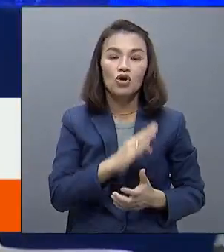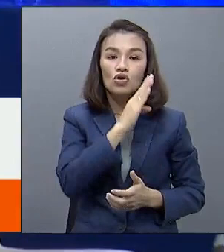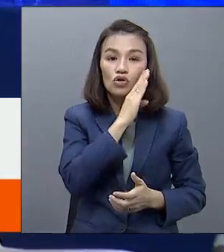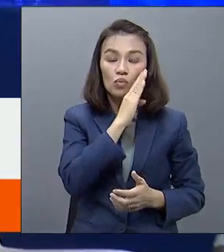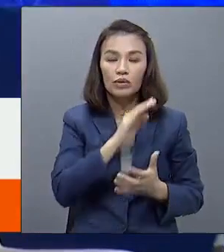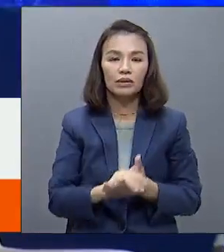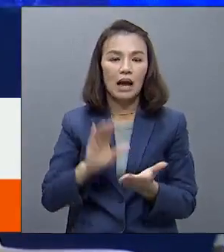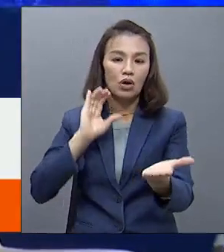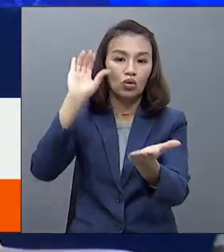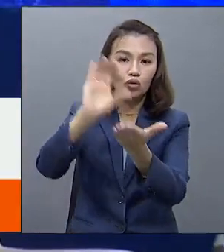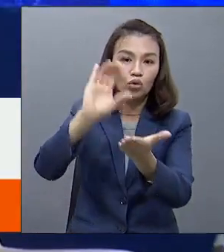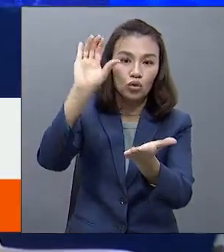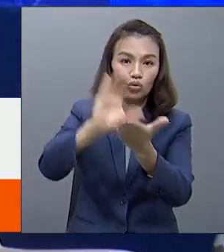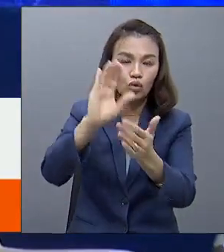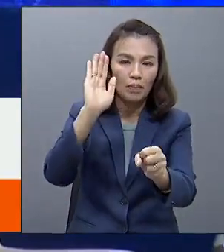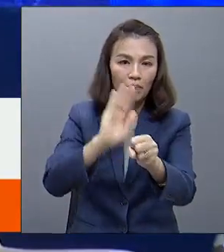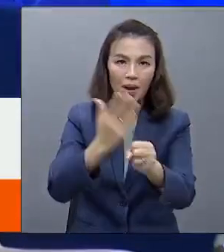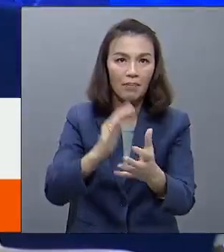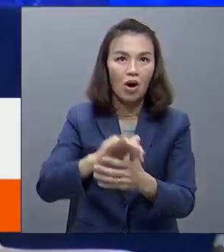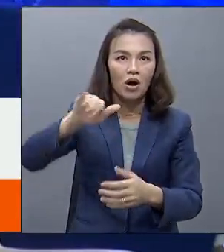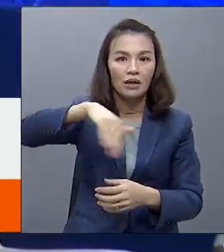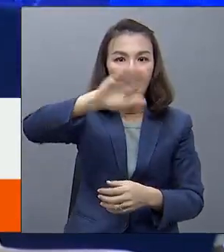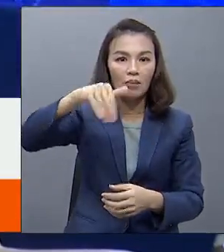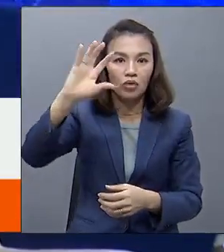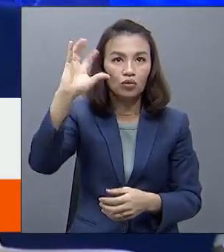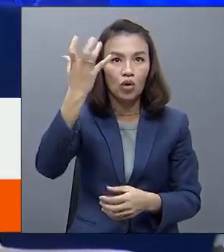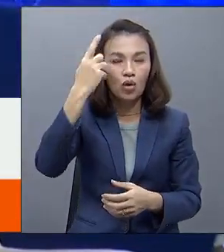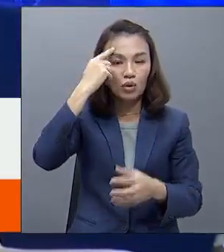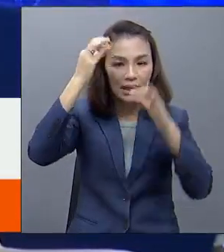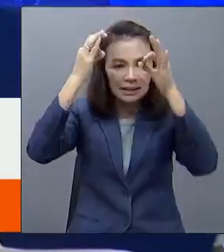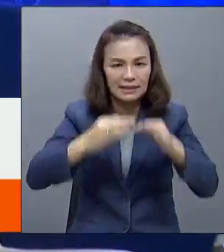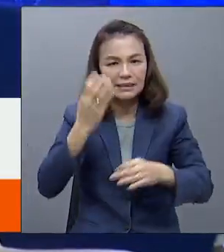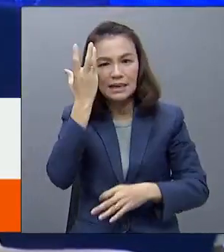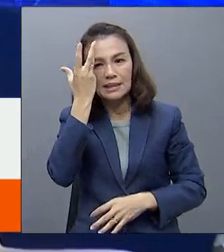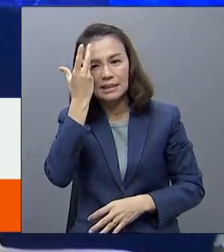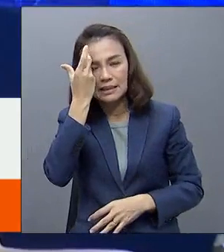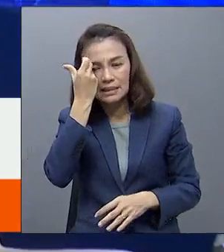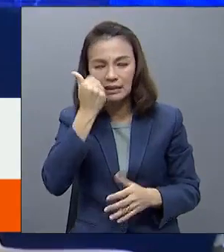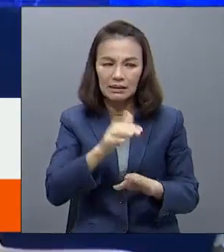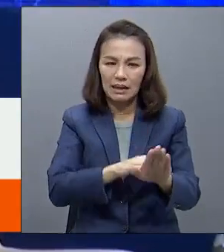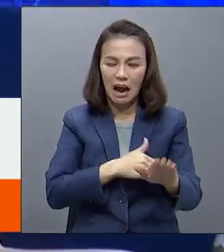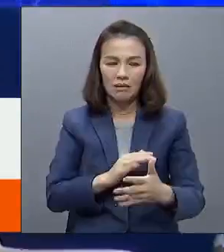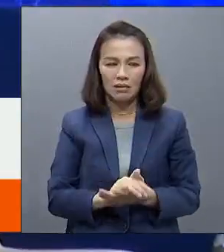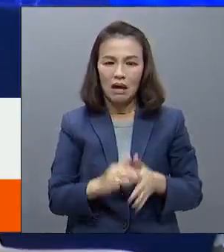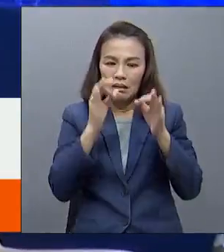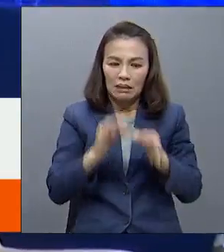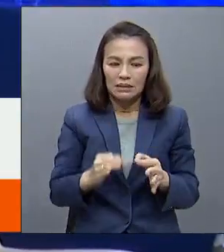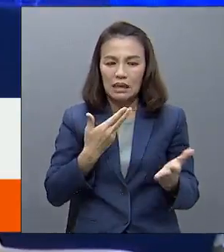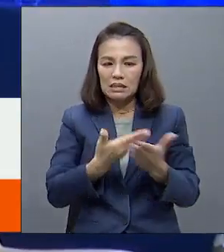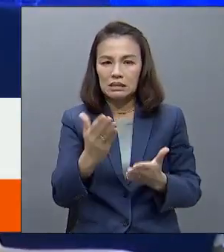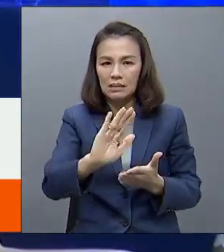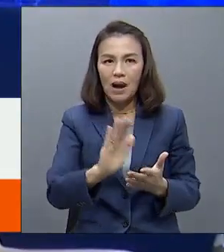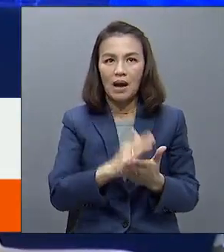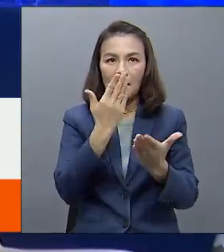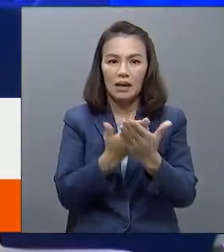กับการลงทุนเนี่ยผมเชื่อว่านักลงทุนทั่วโลกเนี่ยตัดสินใจนานชะลอหนักเพราะเม็ด